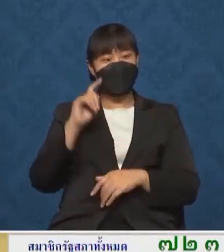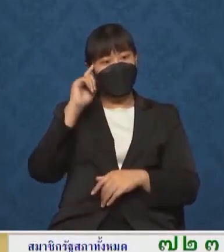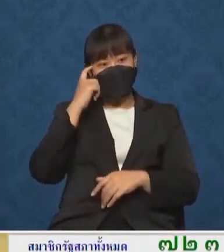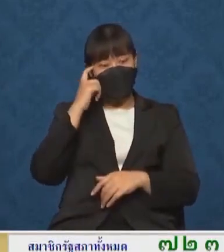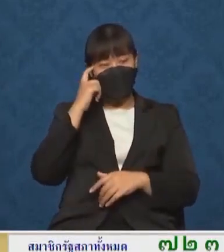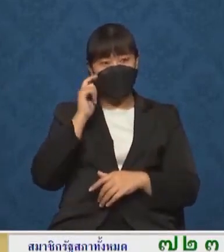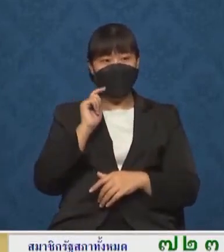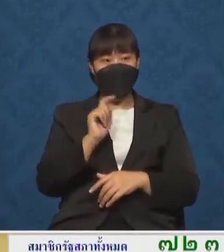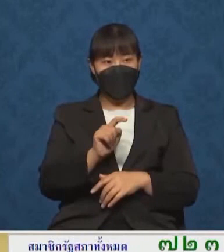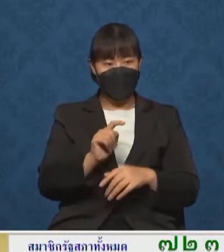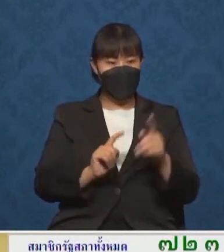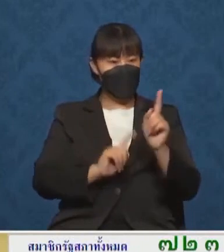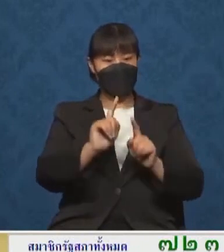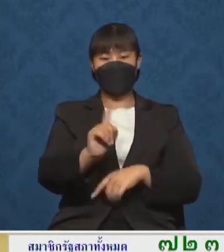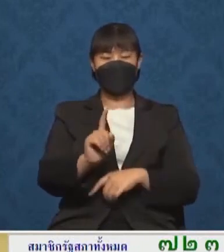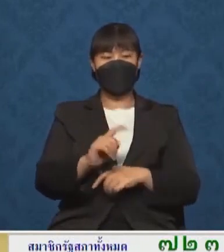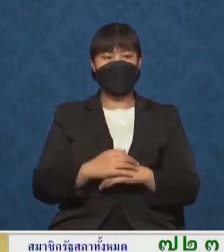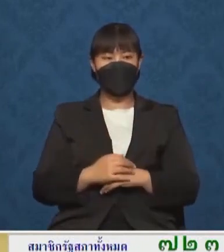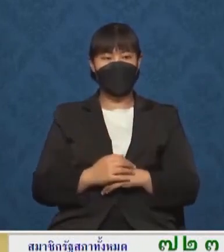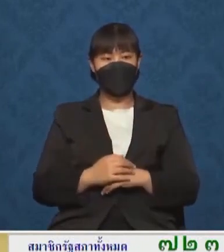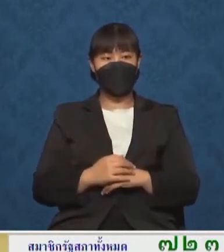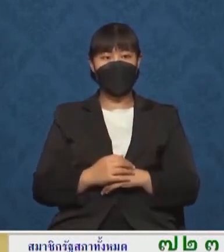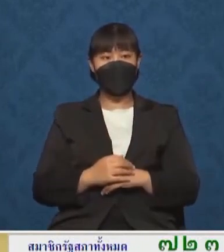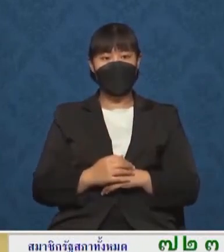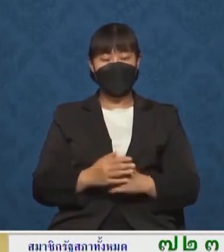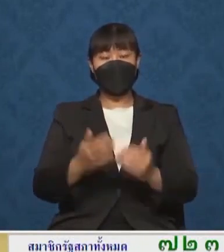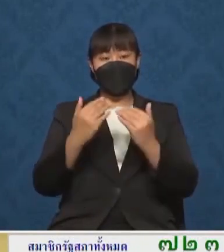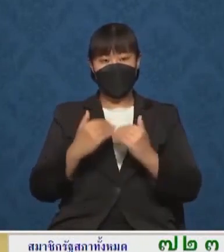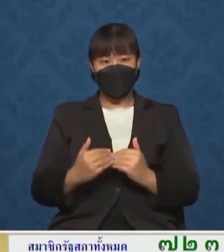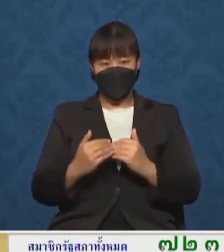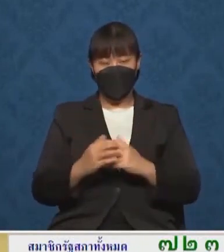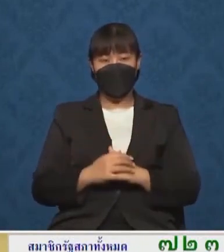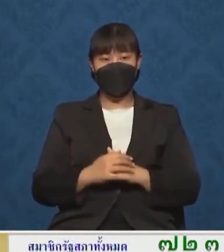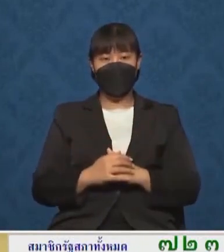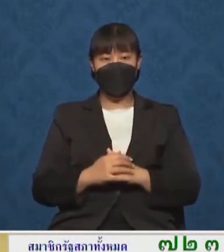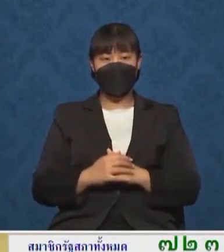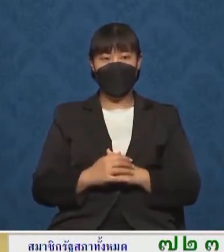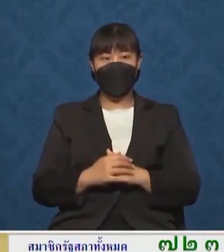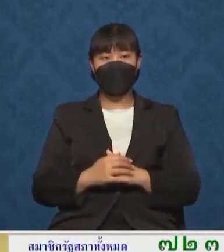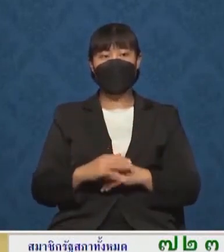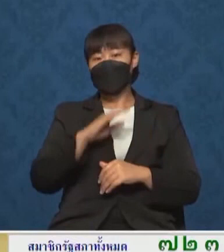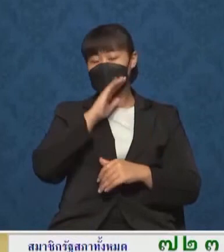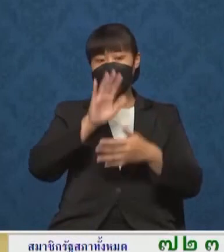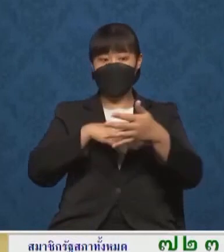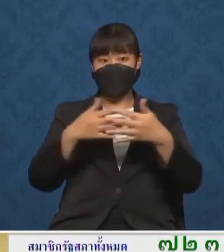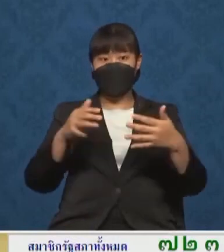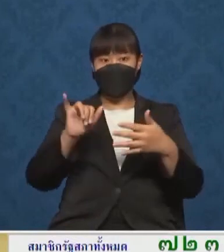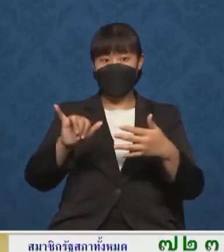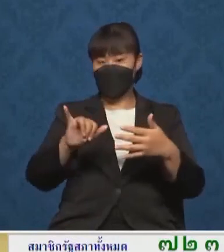นี้วัดอย่างไรนะครับอีกประเด็นถัดมาที่ท่านพูดว่าถ้าเกิดแผนยุทธศาสตร์ชาติ